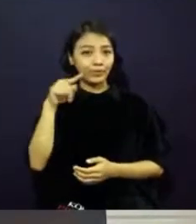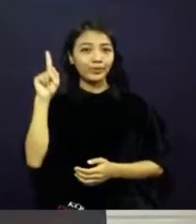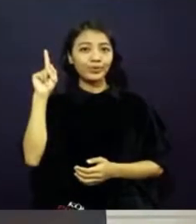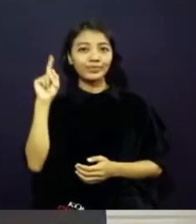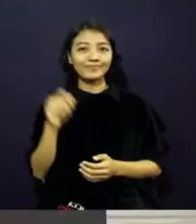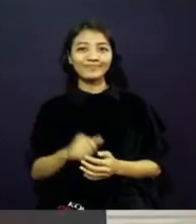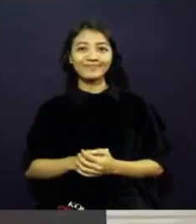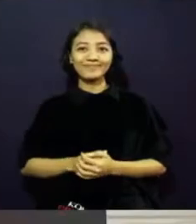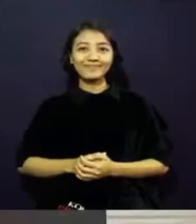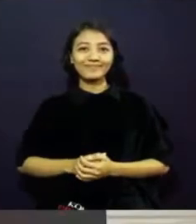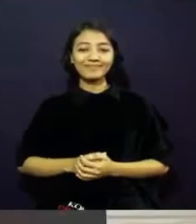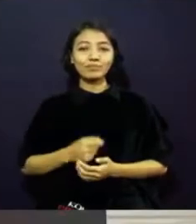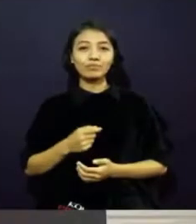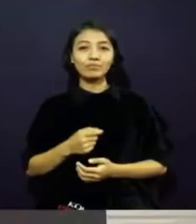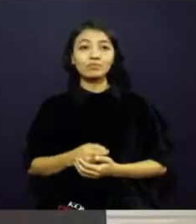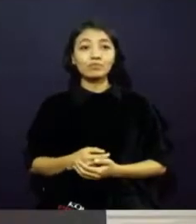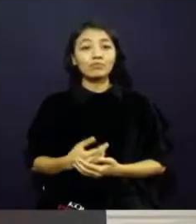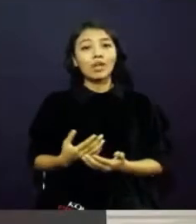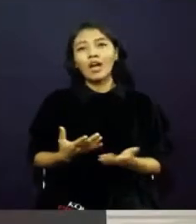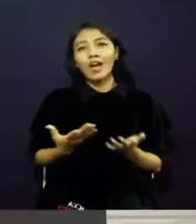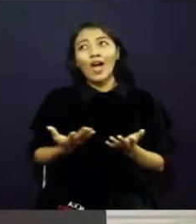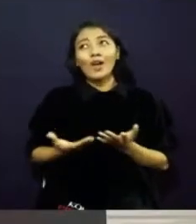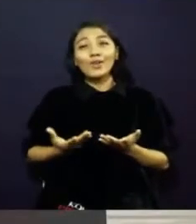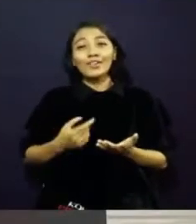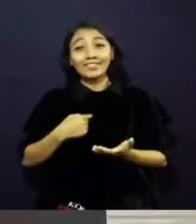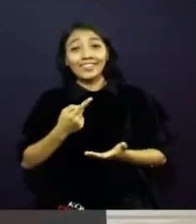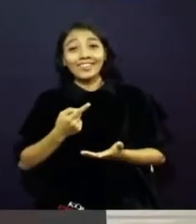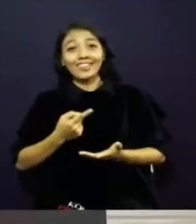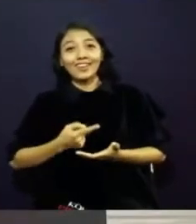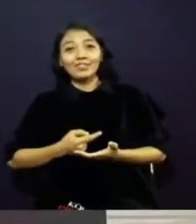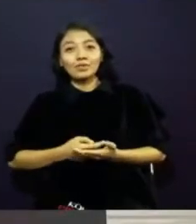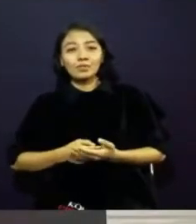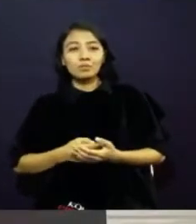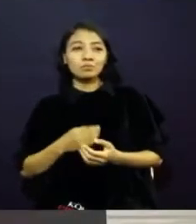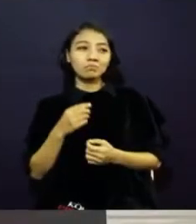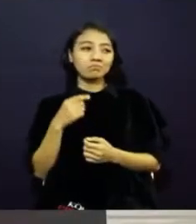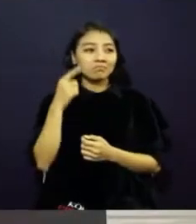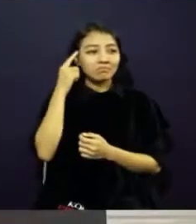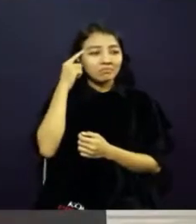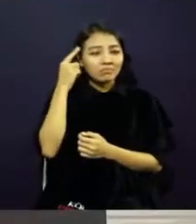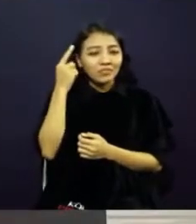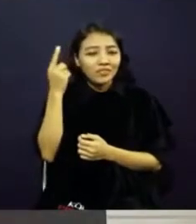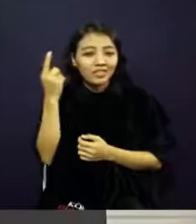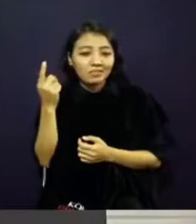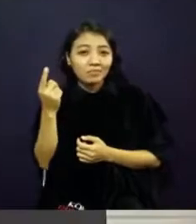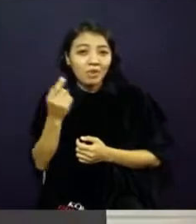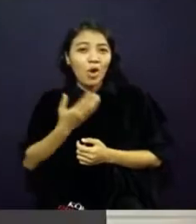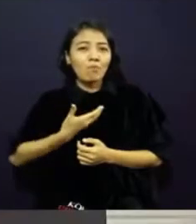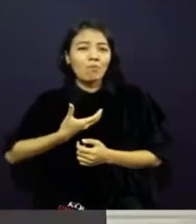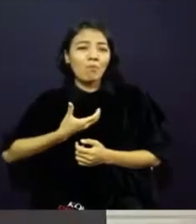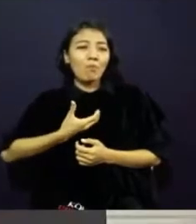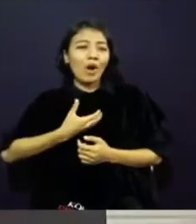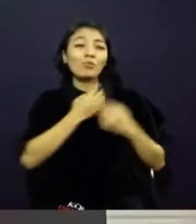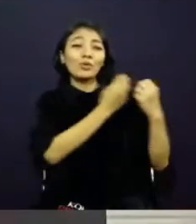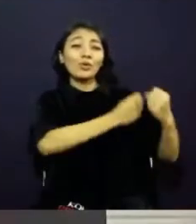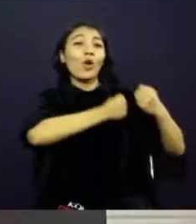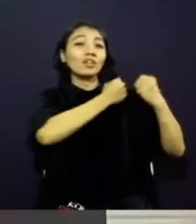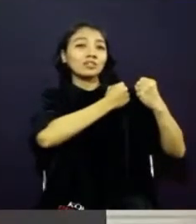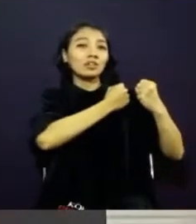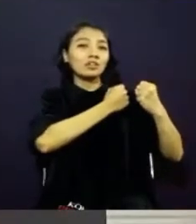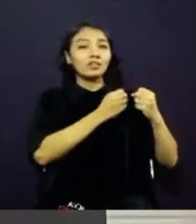egoisme kita para imam sehingga kadang-kadang kita menjadi penguasa tapi